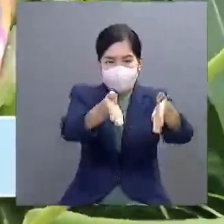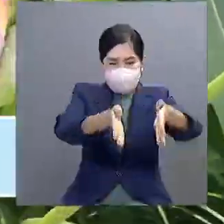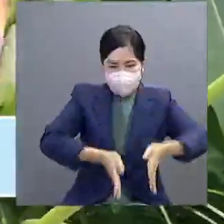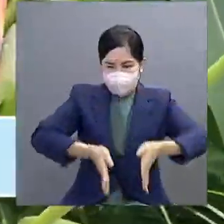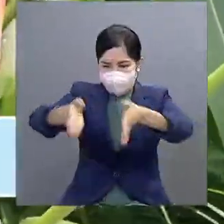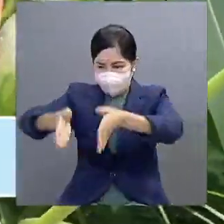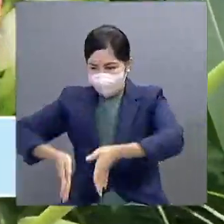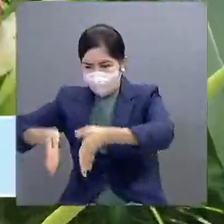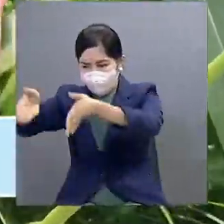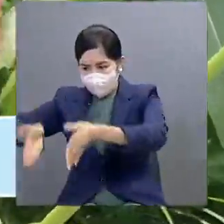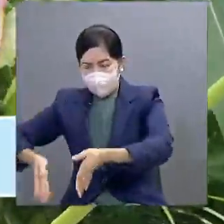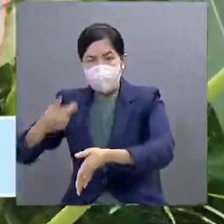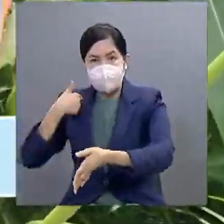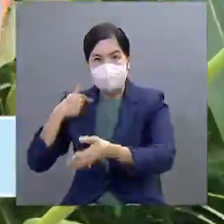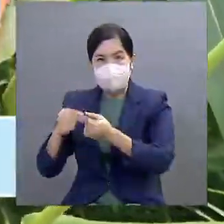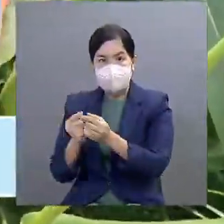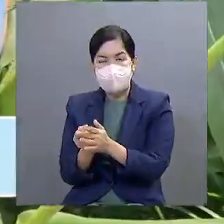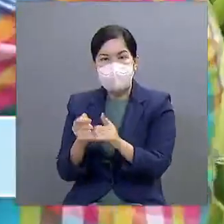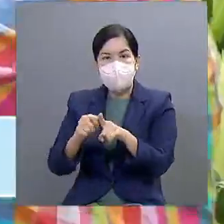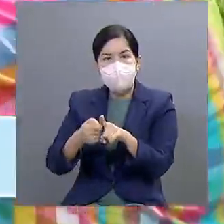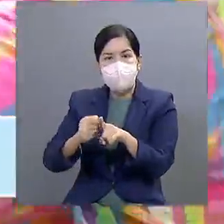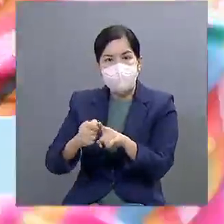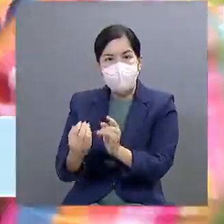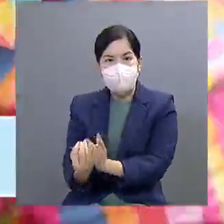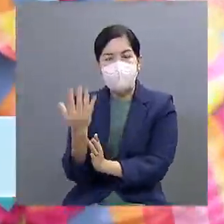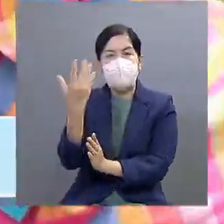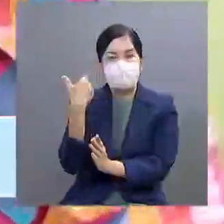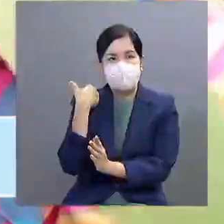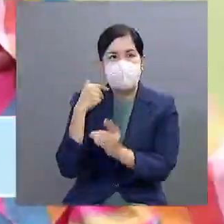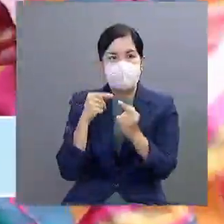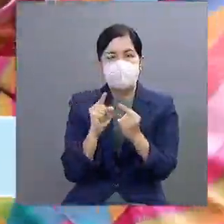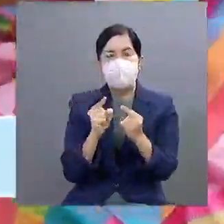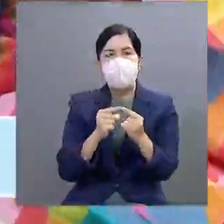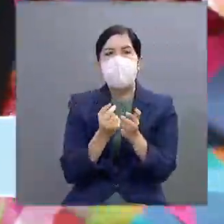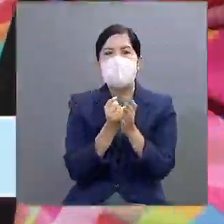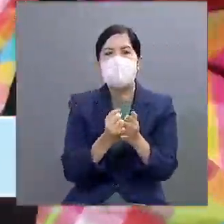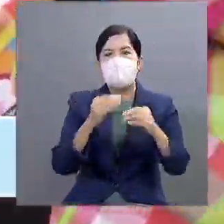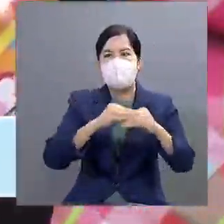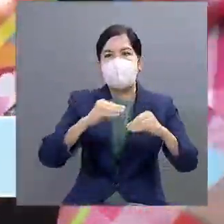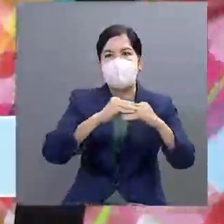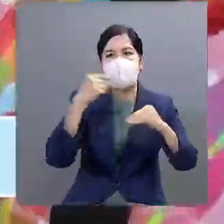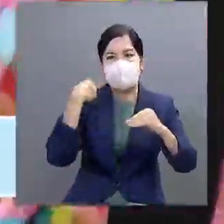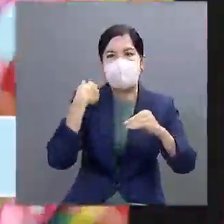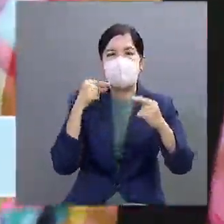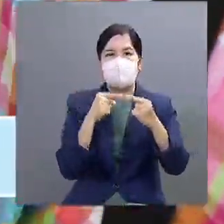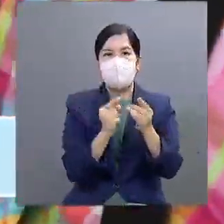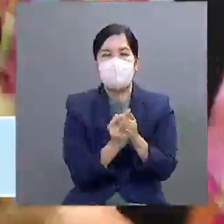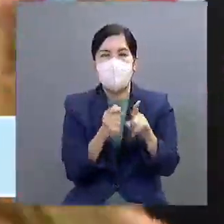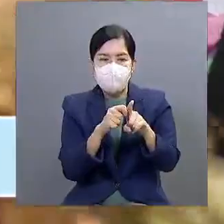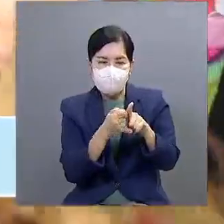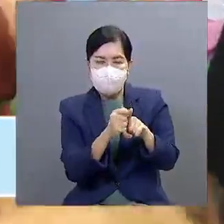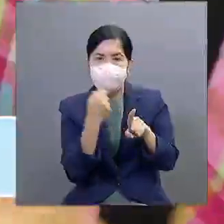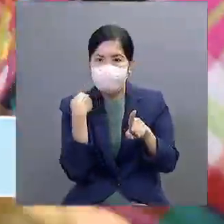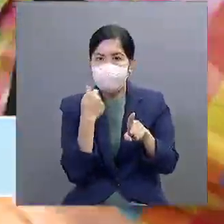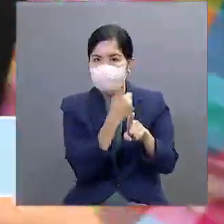ผลผลิตการเก็บเมล็ดพันธุ์ตามหลักวิชาการเพื่อเพิ่มผลผลิตมีเมล็ดพันธุ์ข้าวโพดคุณภาพดีไว้ใช้เองช่วยลดต้นทุนการ